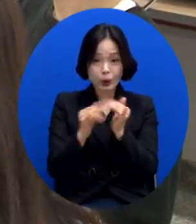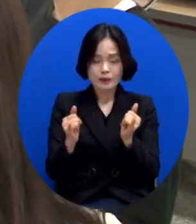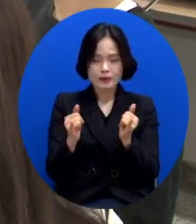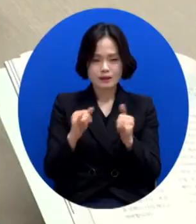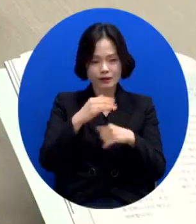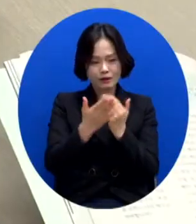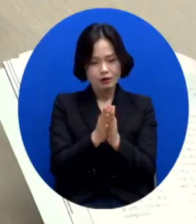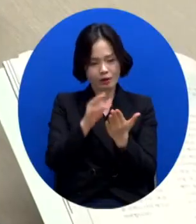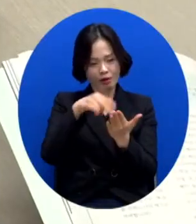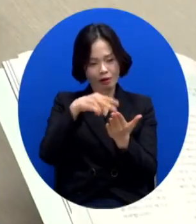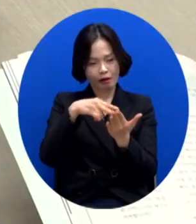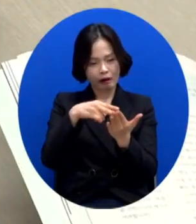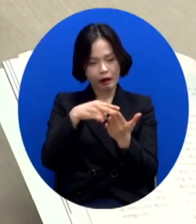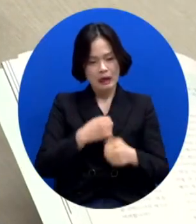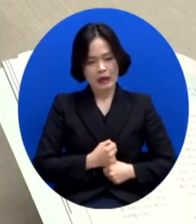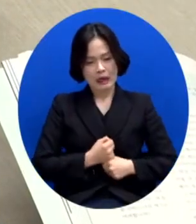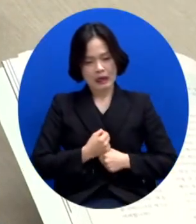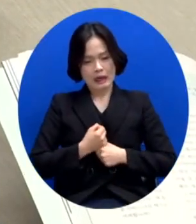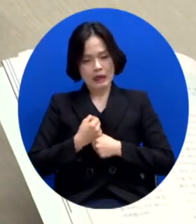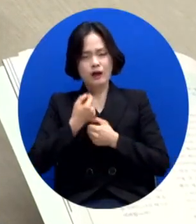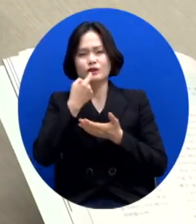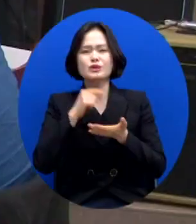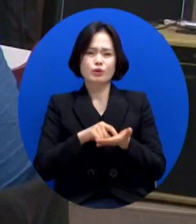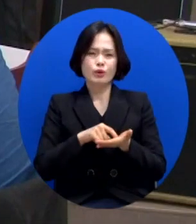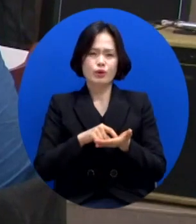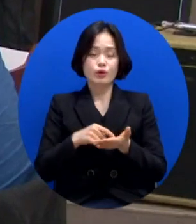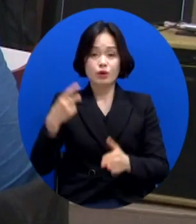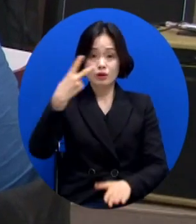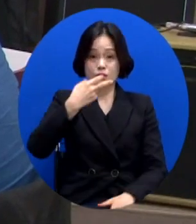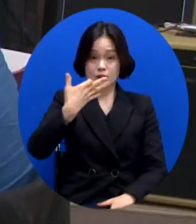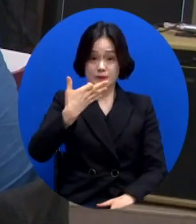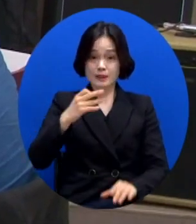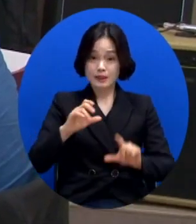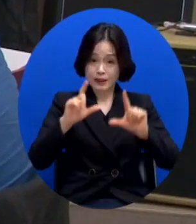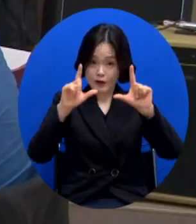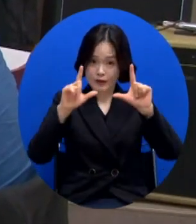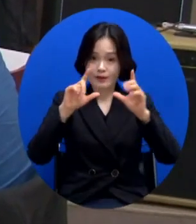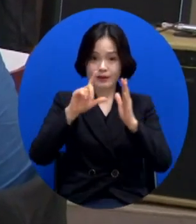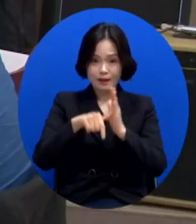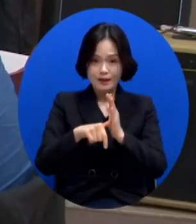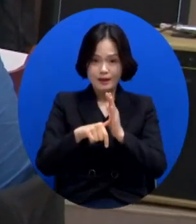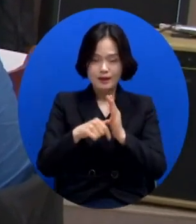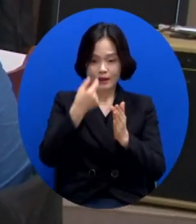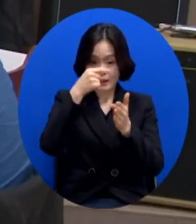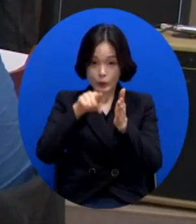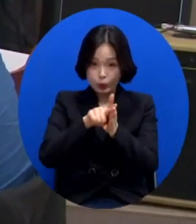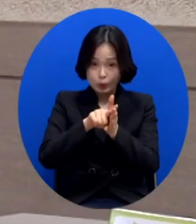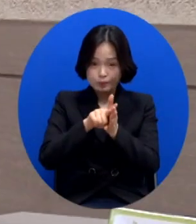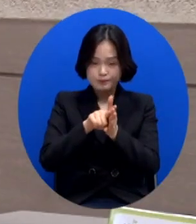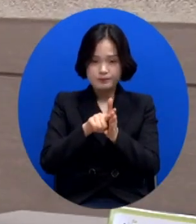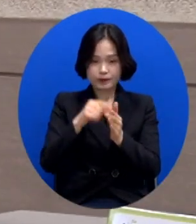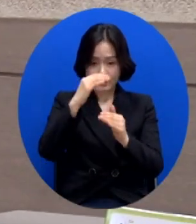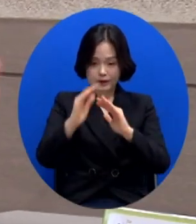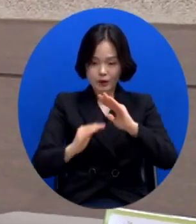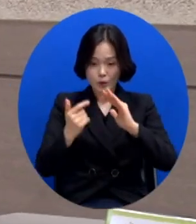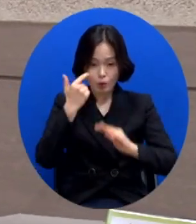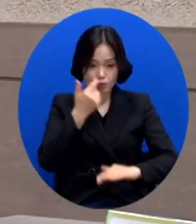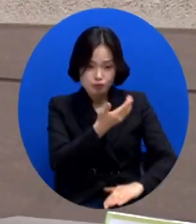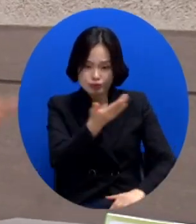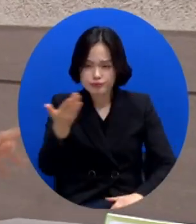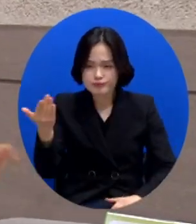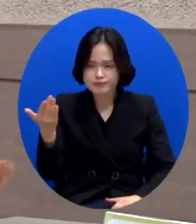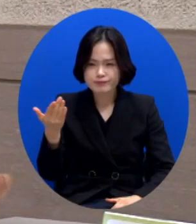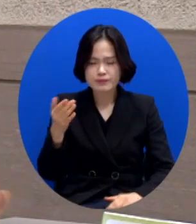쉽지 않습니다 지난 2017년 한국 개신교 2 4 성경읽기 실태조사에 따르면 20% 만이